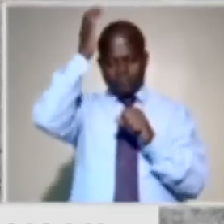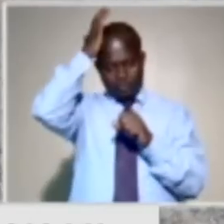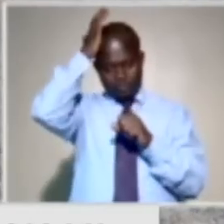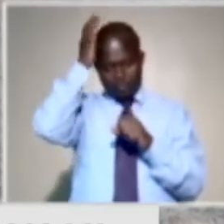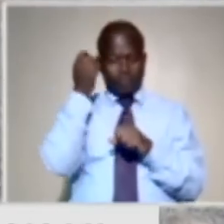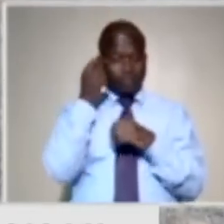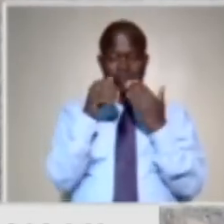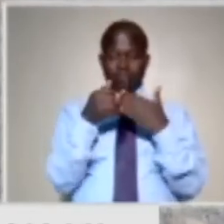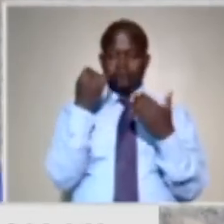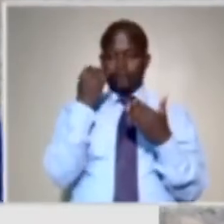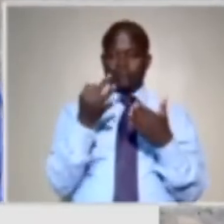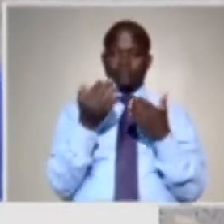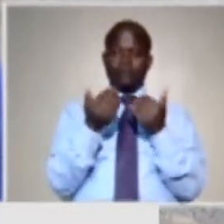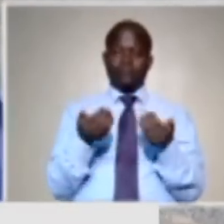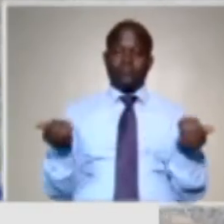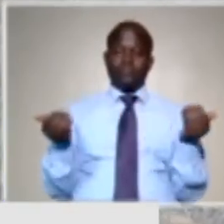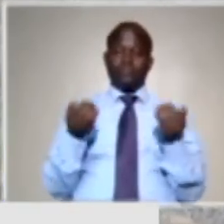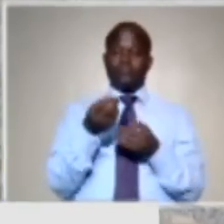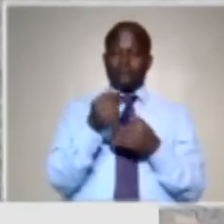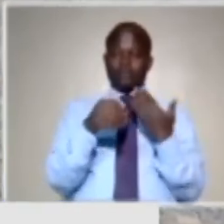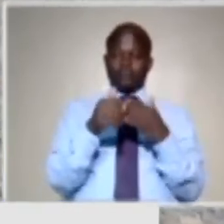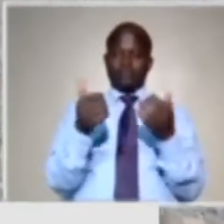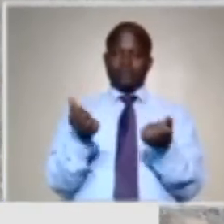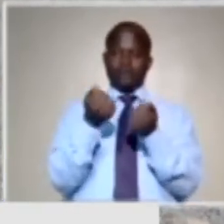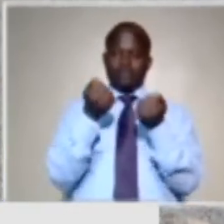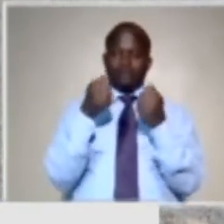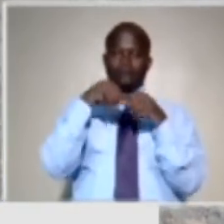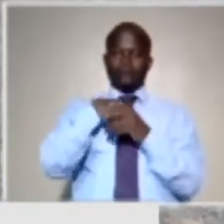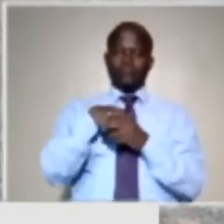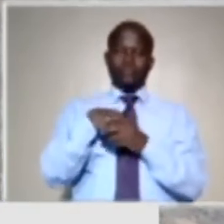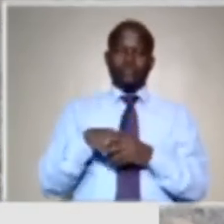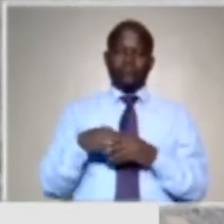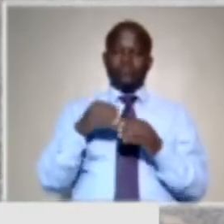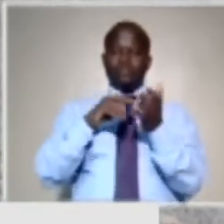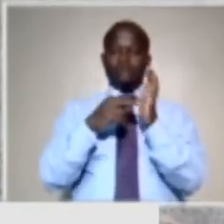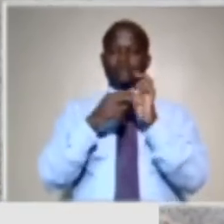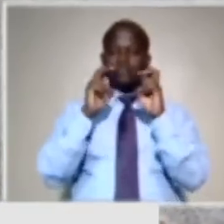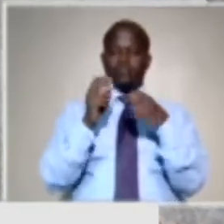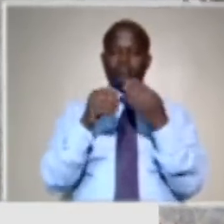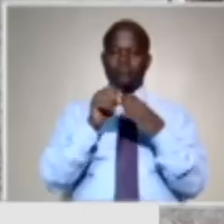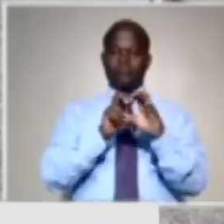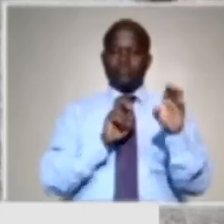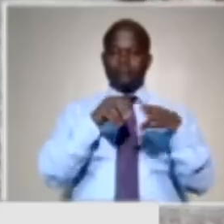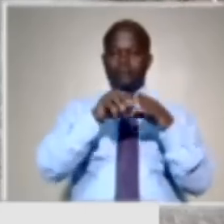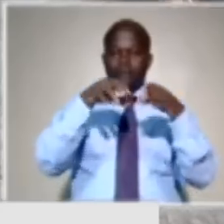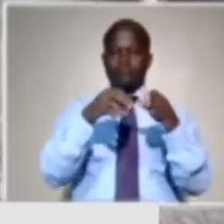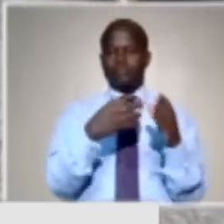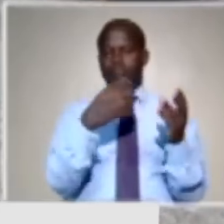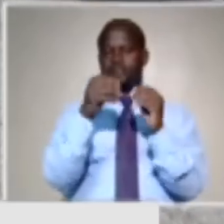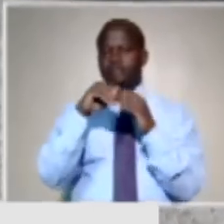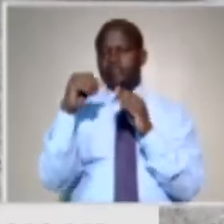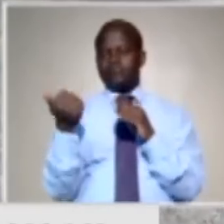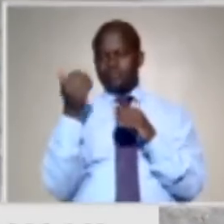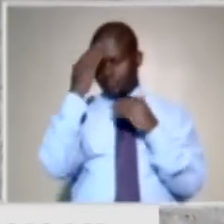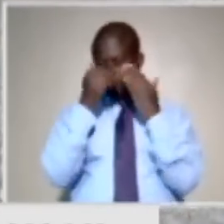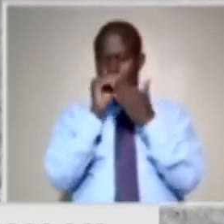ni ukuvuga ngo iyo umwana ayafashe akayashyira mu mufuko ni ukuvuga ngo abavuye mu kicira giye mu kindi kuko hari